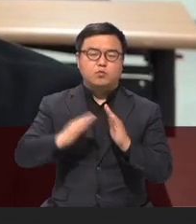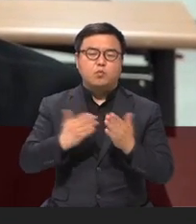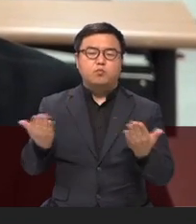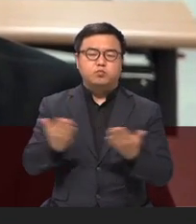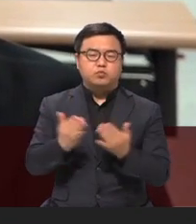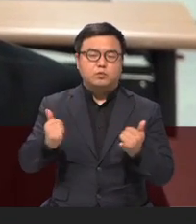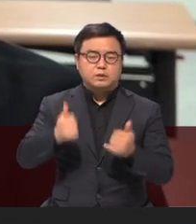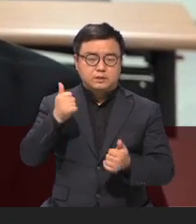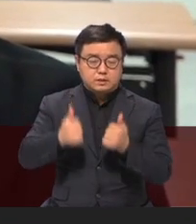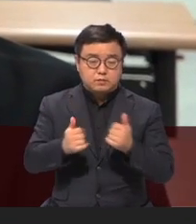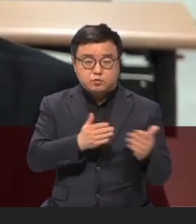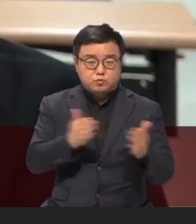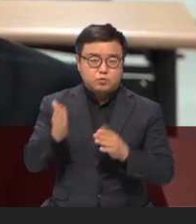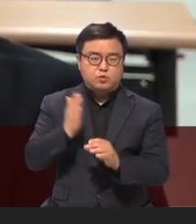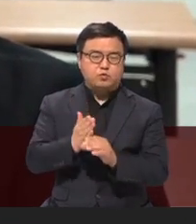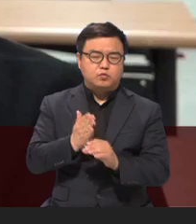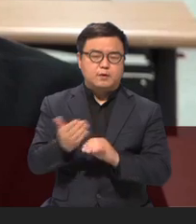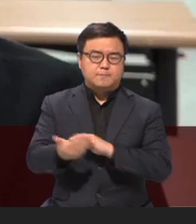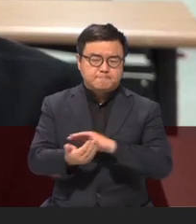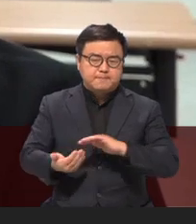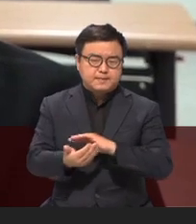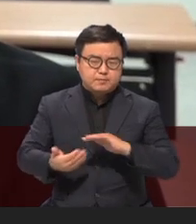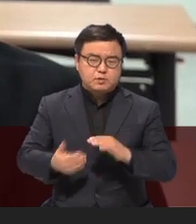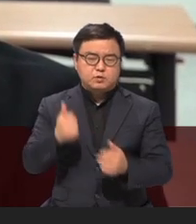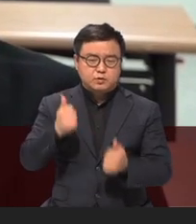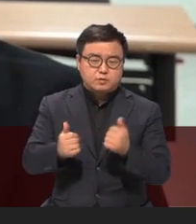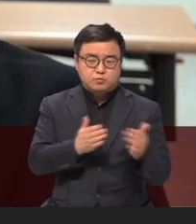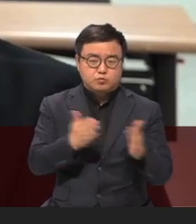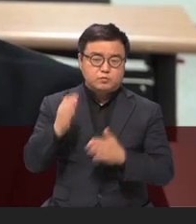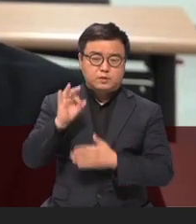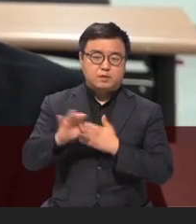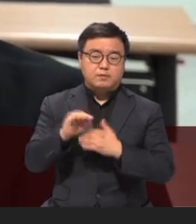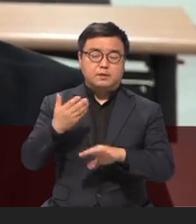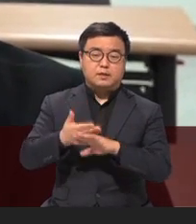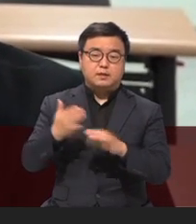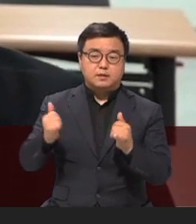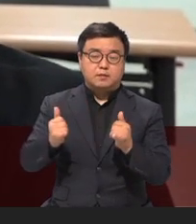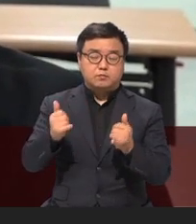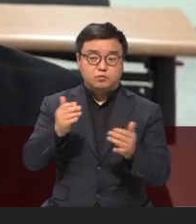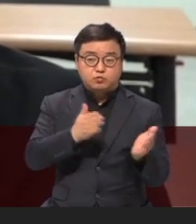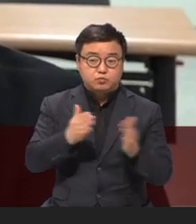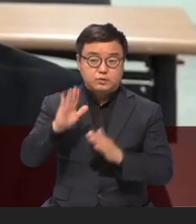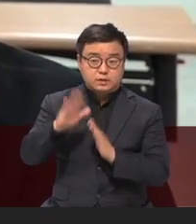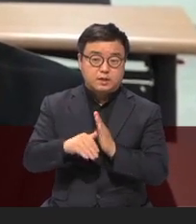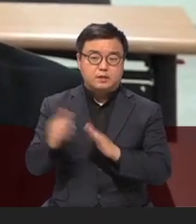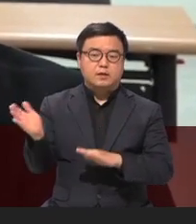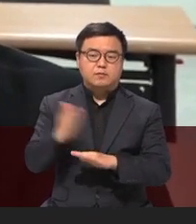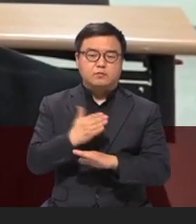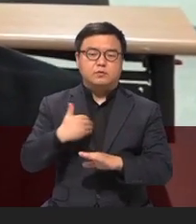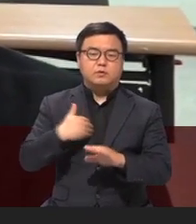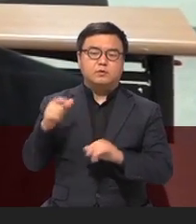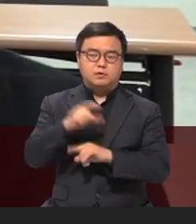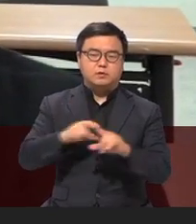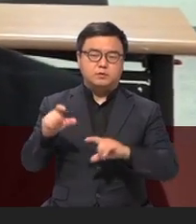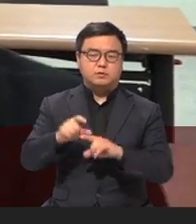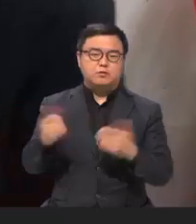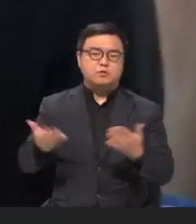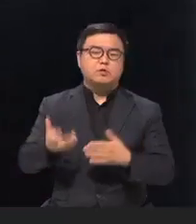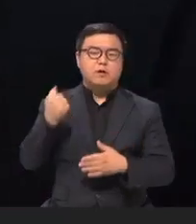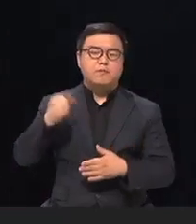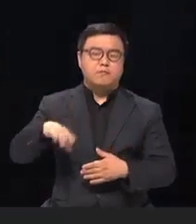공무원 시험을 빨리 준비하면 남들 공무원 시험 준비를 할 때부터 이제 제가 취업을 할 수